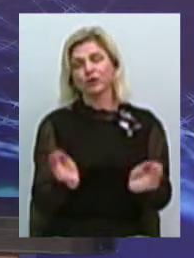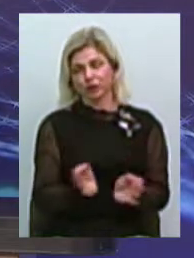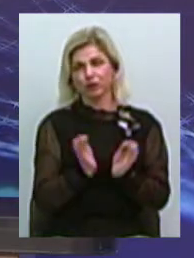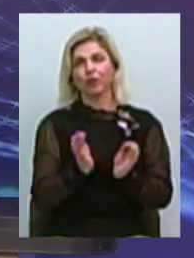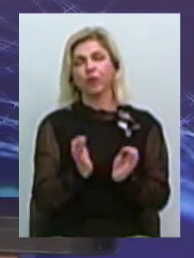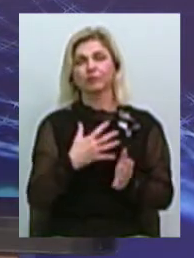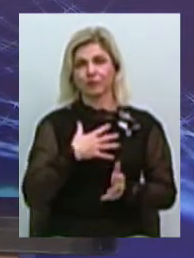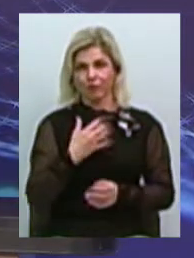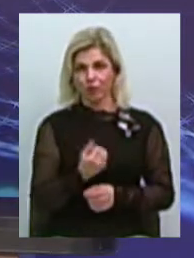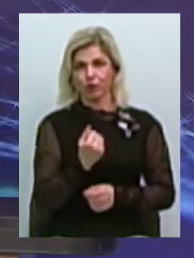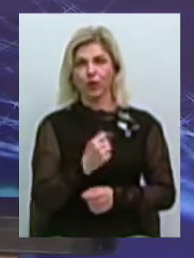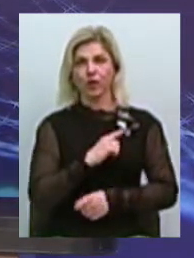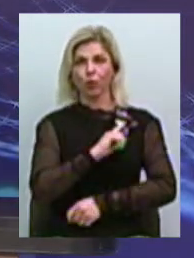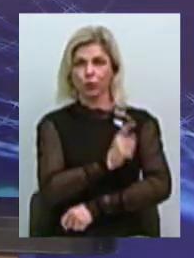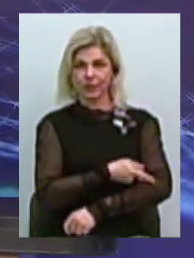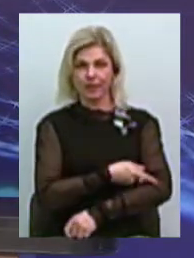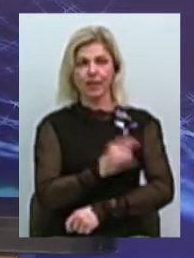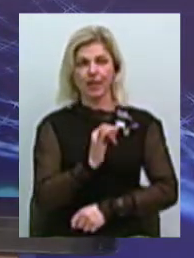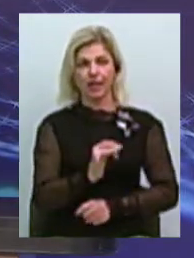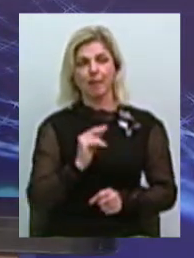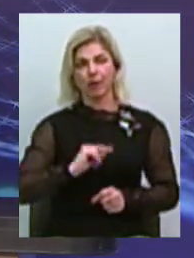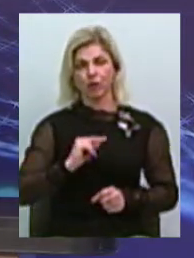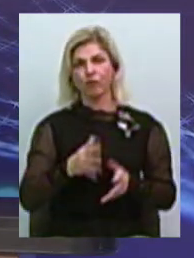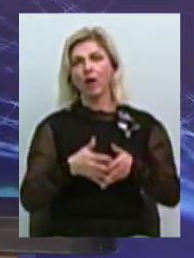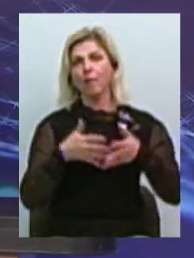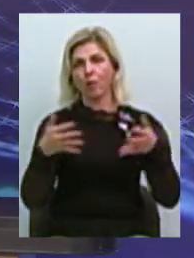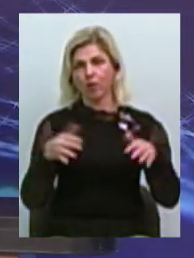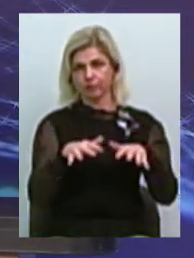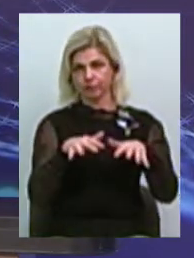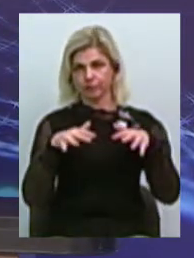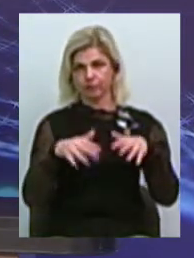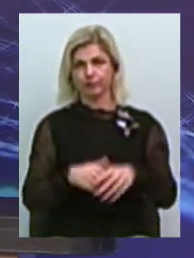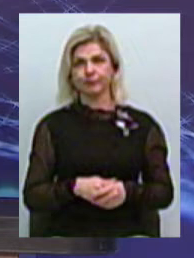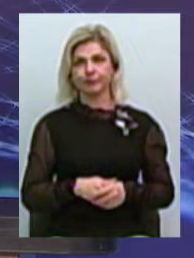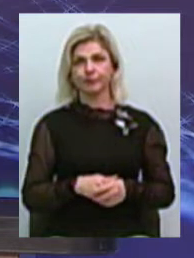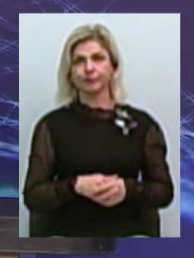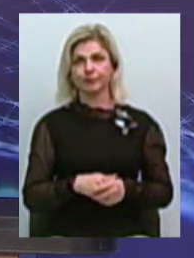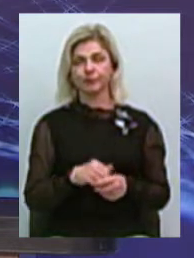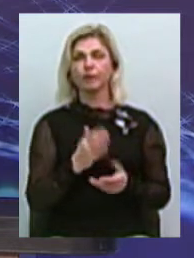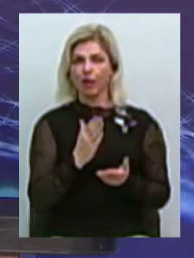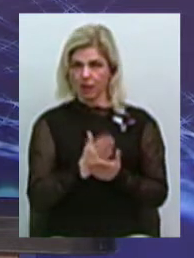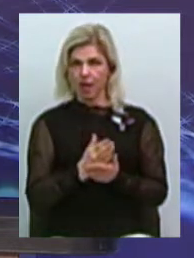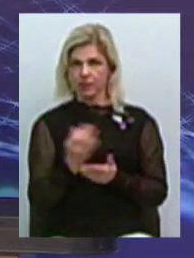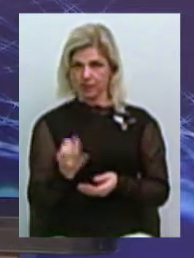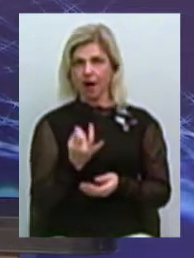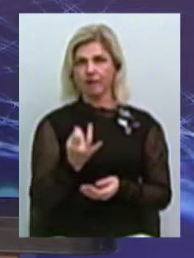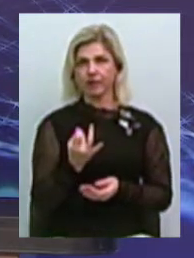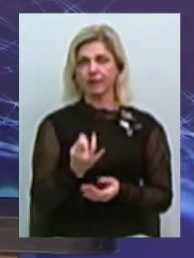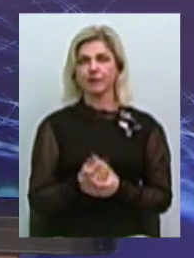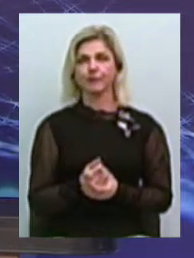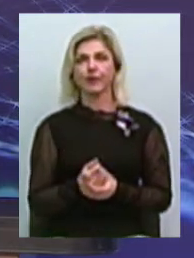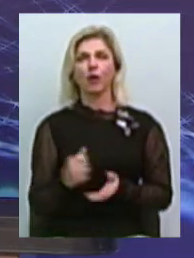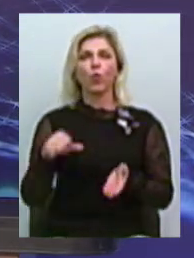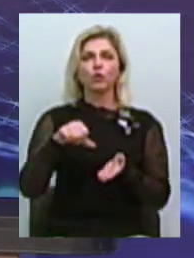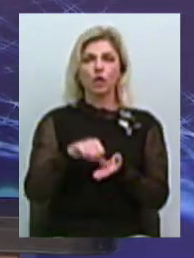свої зусилля, скажімо так, і відпрацювали в такій великій аудиторії. Тобто спостерігається зацікавленість? Тобто спостерігається зацікавленість. Стали